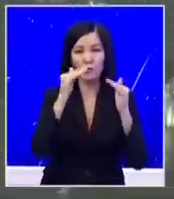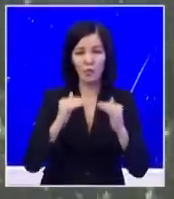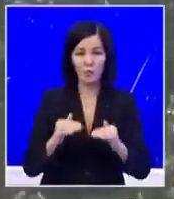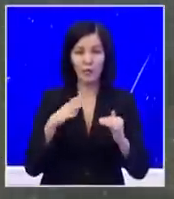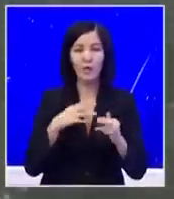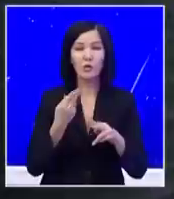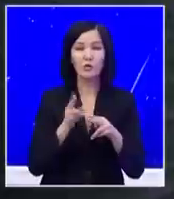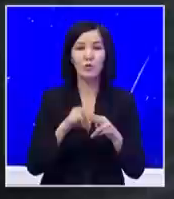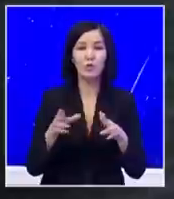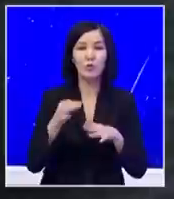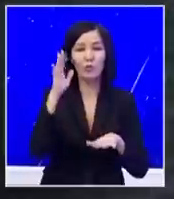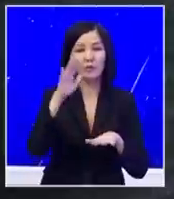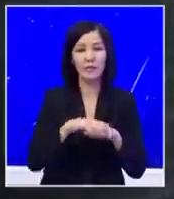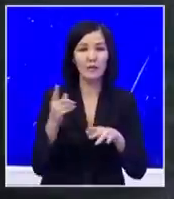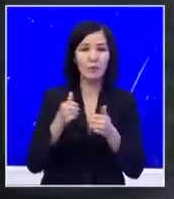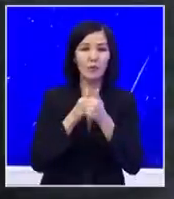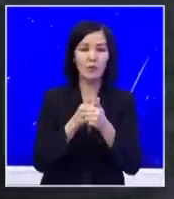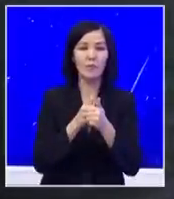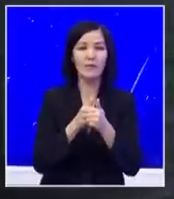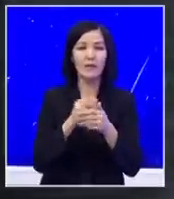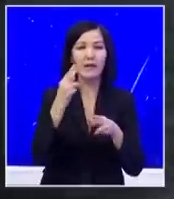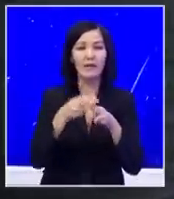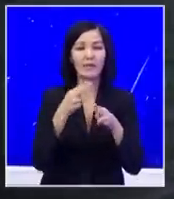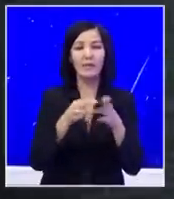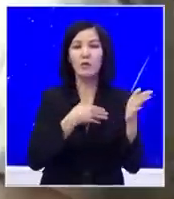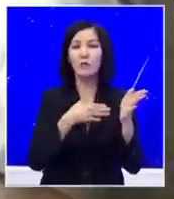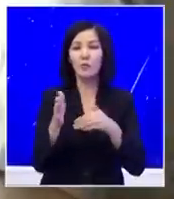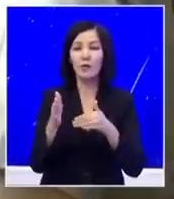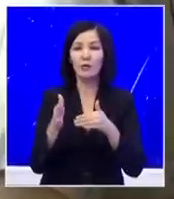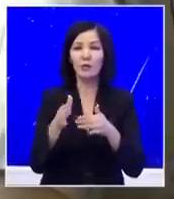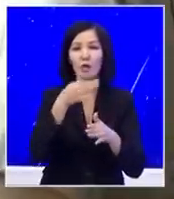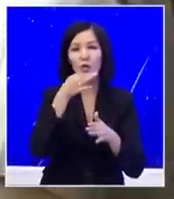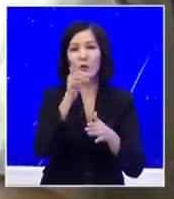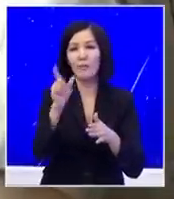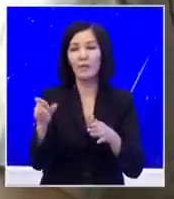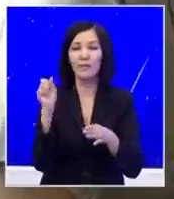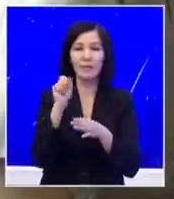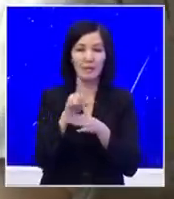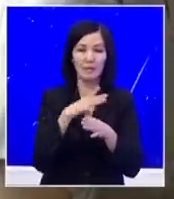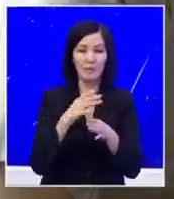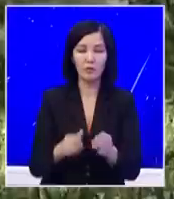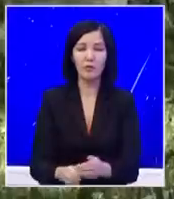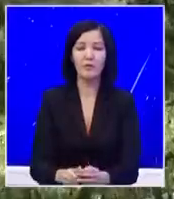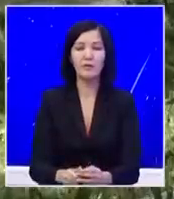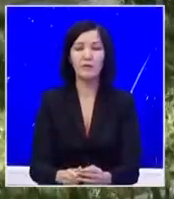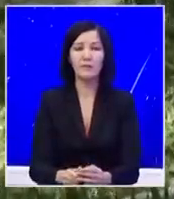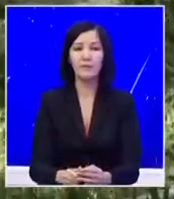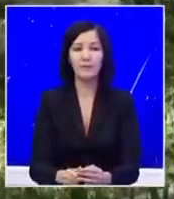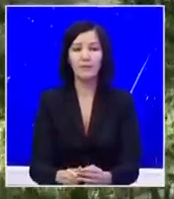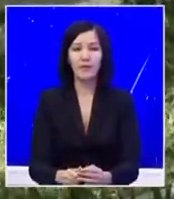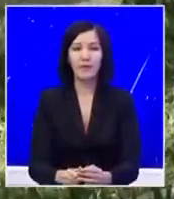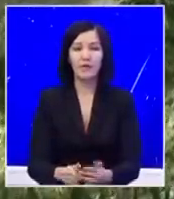төмен. Сондықтан облыс әкімінің орынбасары осындай кедергілерді жою үшін жауапты азаматтарға тапсырма жүктеді.